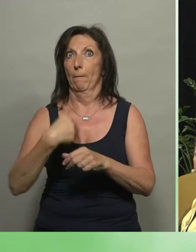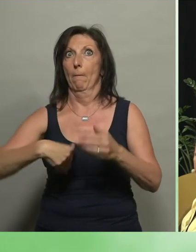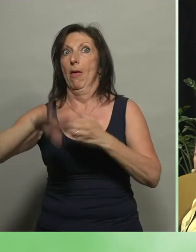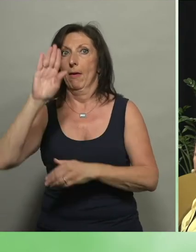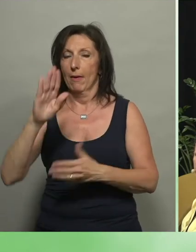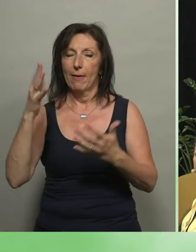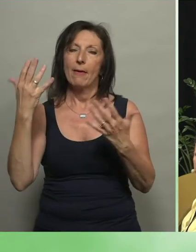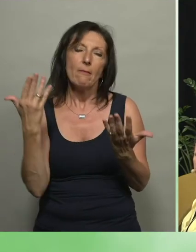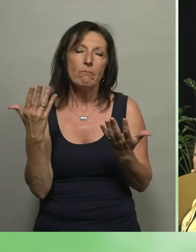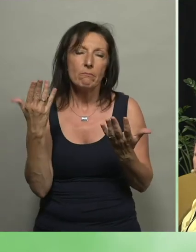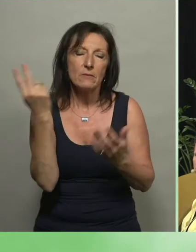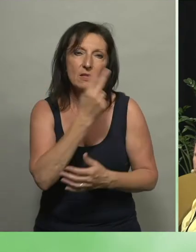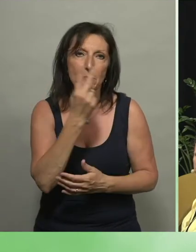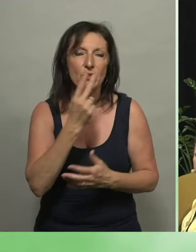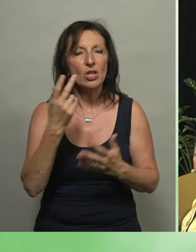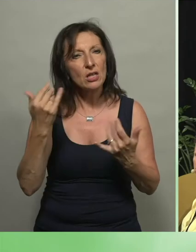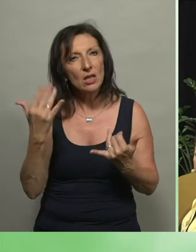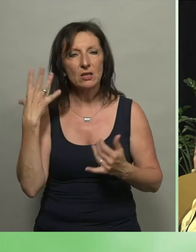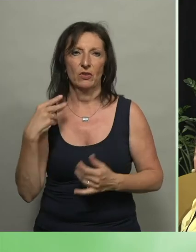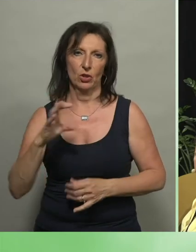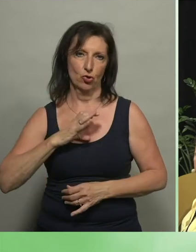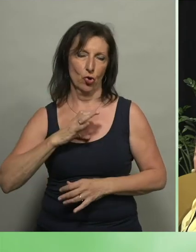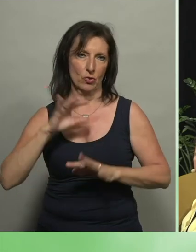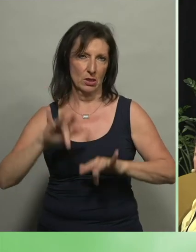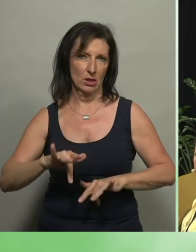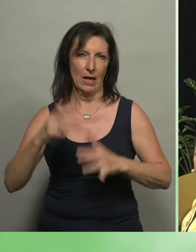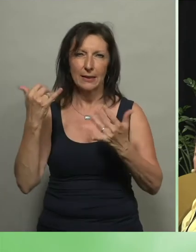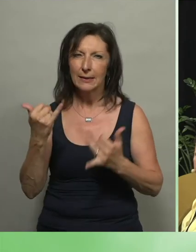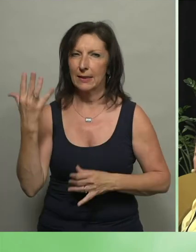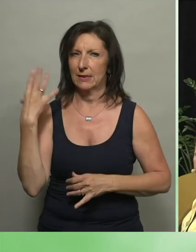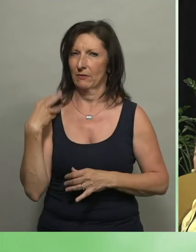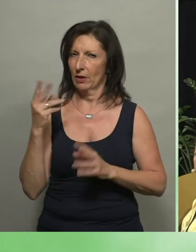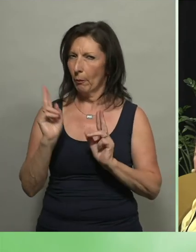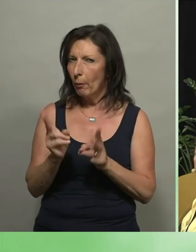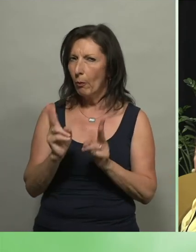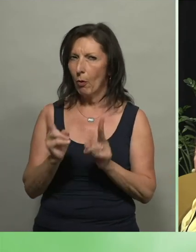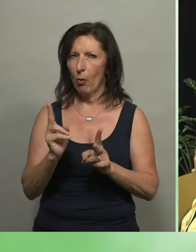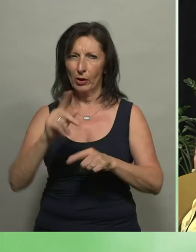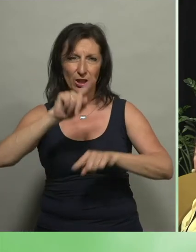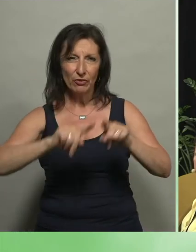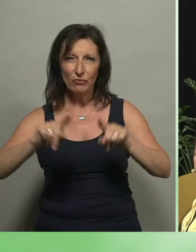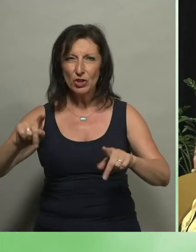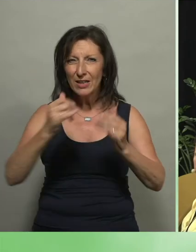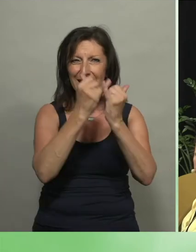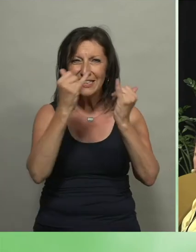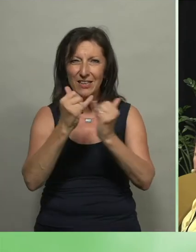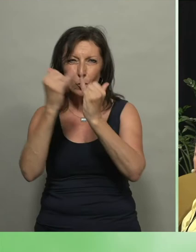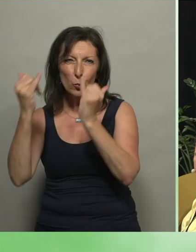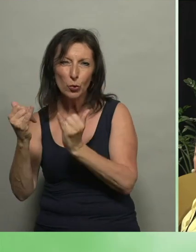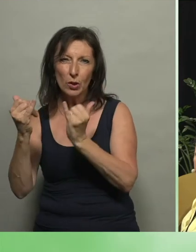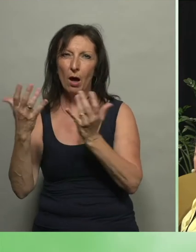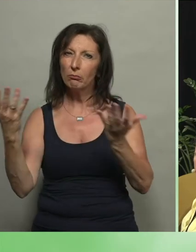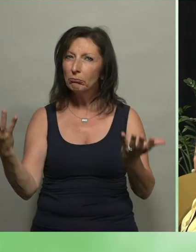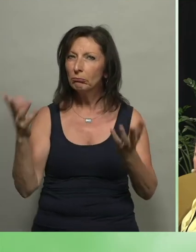wieder die Chance, die Möglichkeit und auch die Kapazität in all den Institutionen, die verantwortlich sind, um